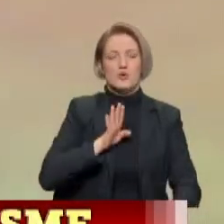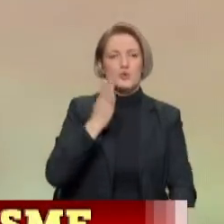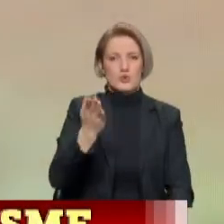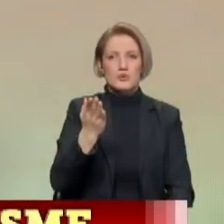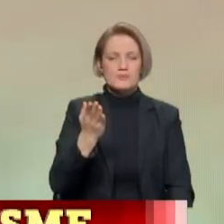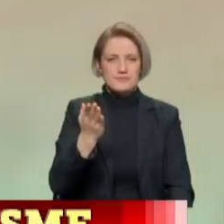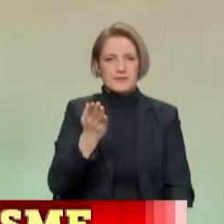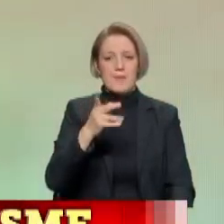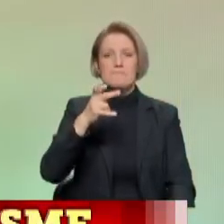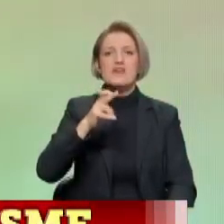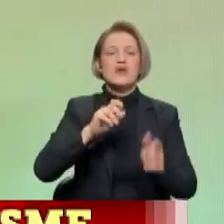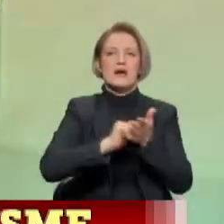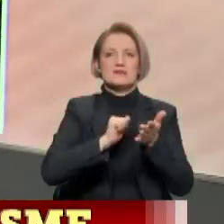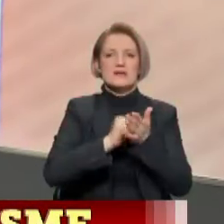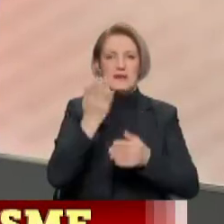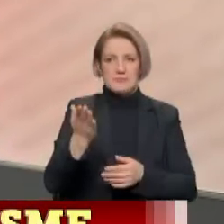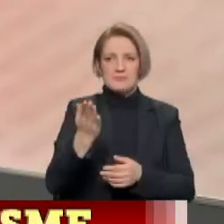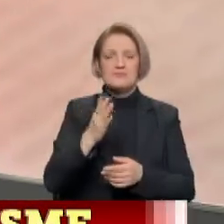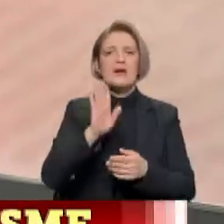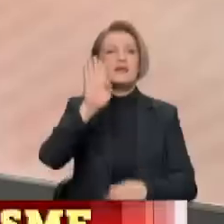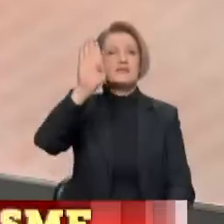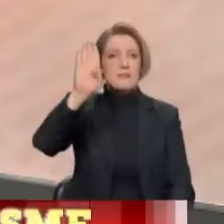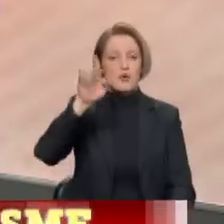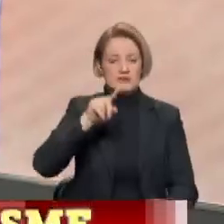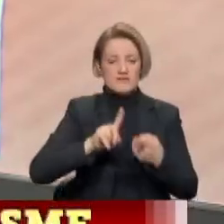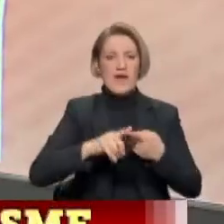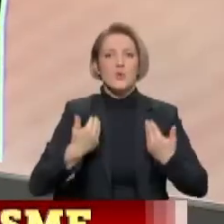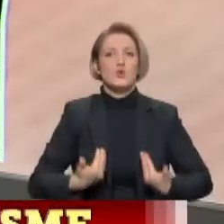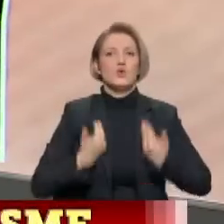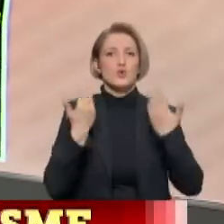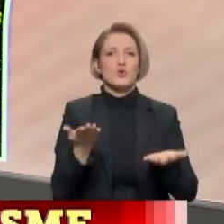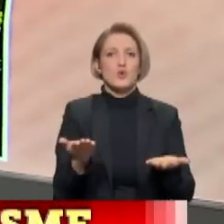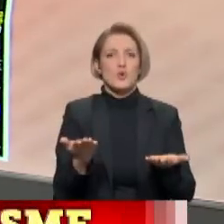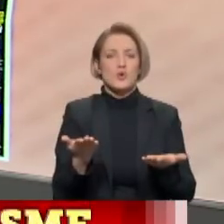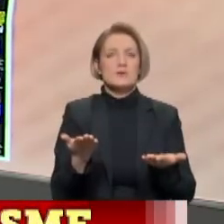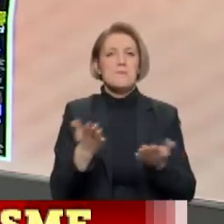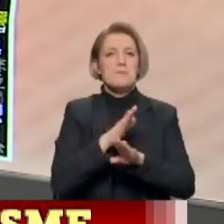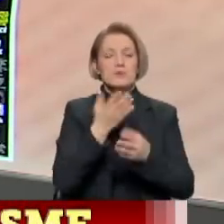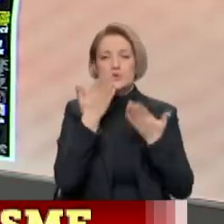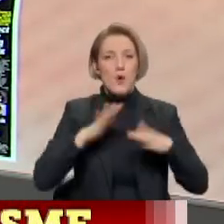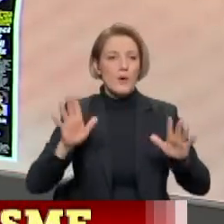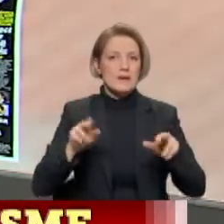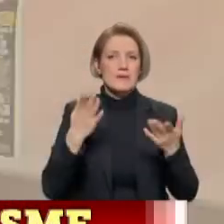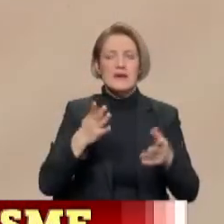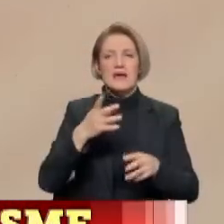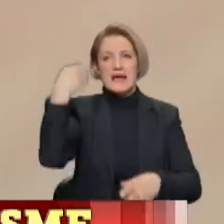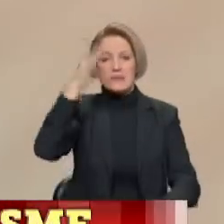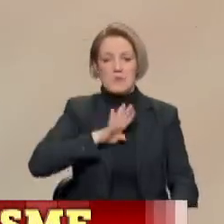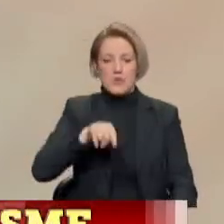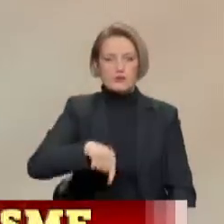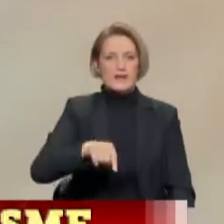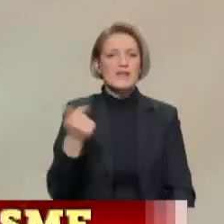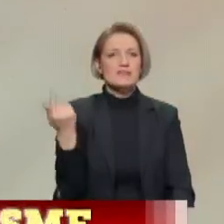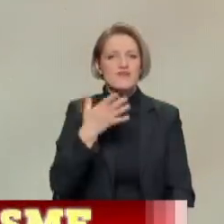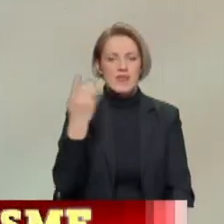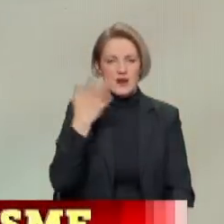İmamoğlu. Pencere, gazete Pencere demokrasi ve hukuk yerlerde Ekrem İmamoğlu defalarca burada